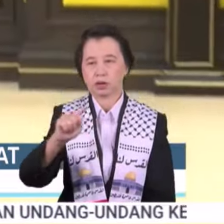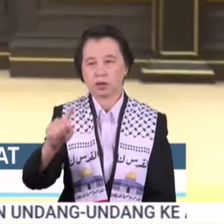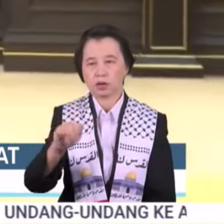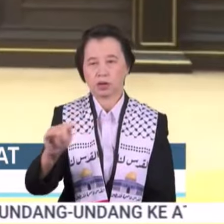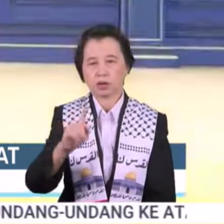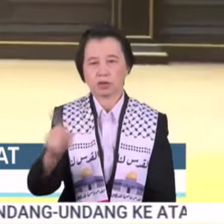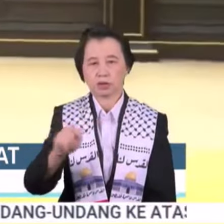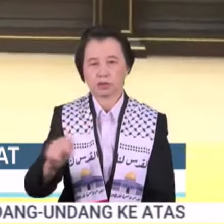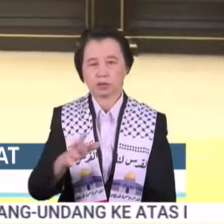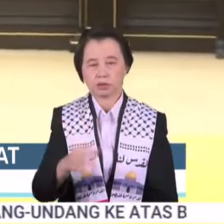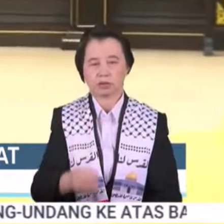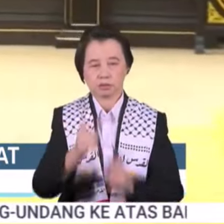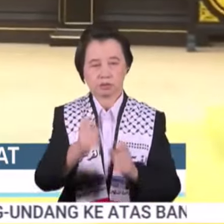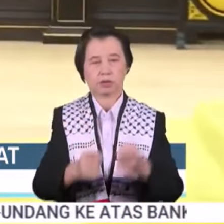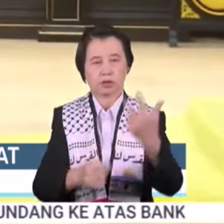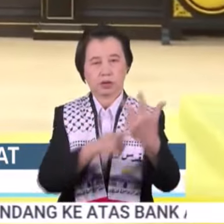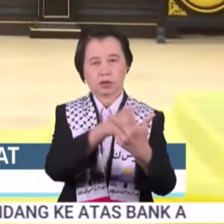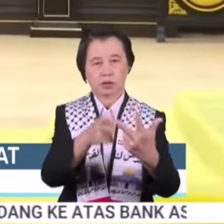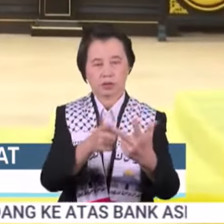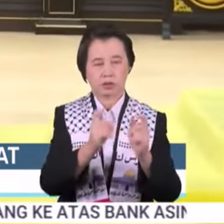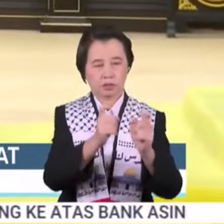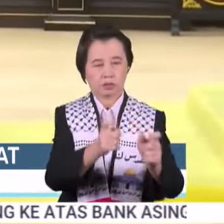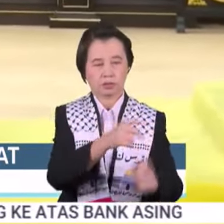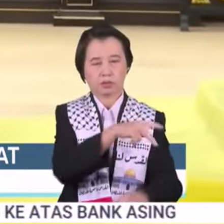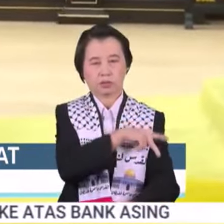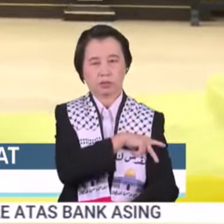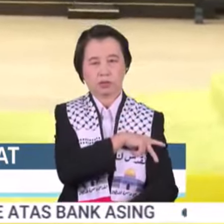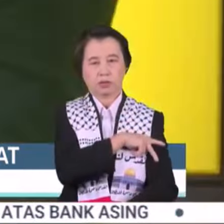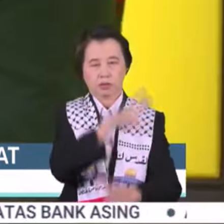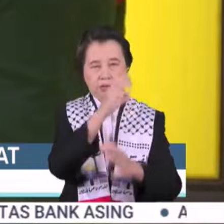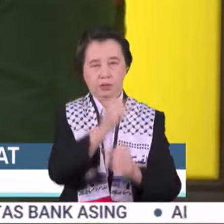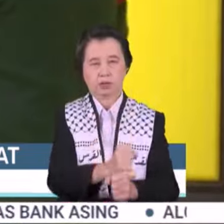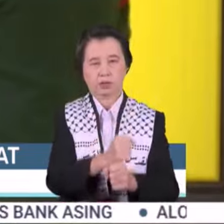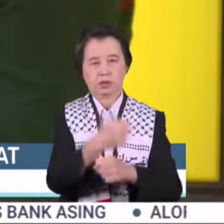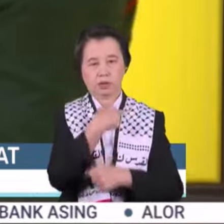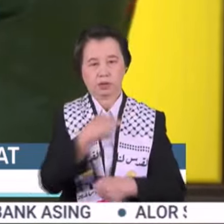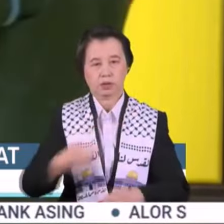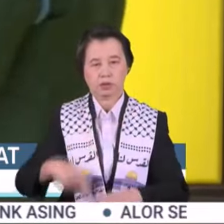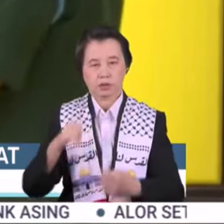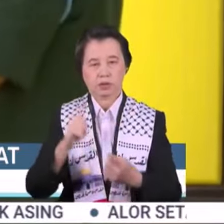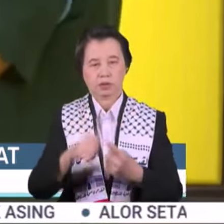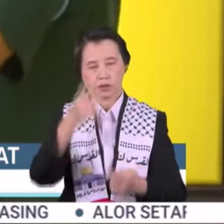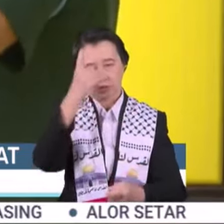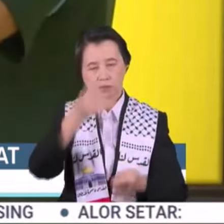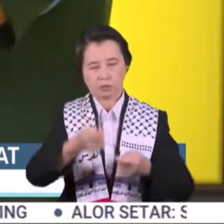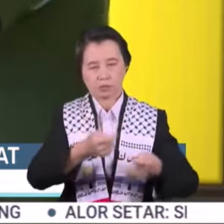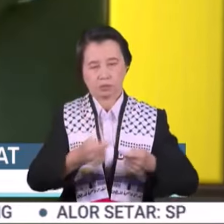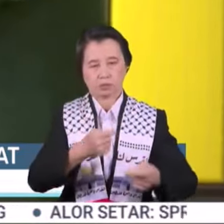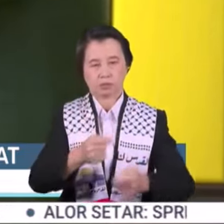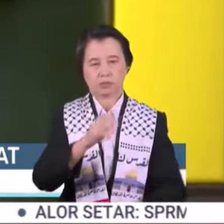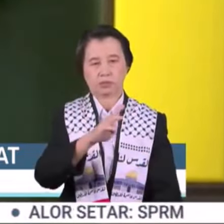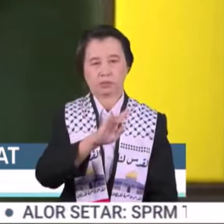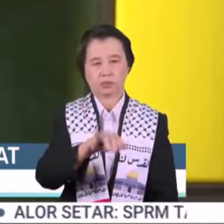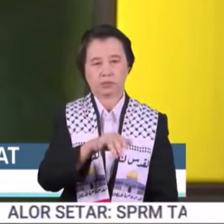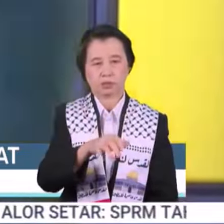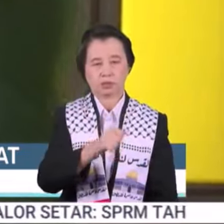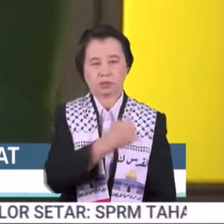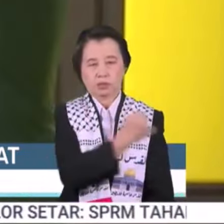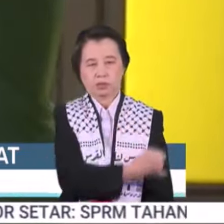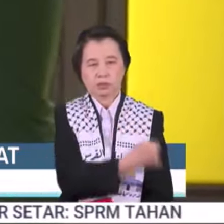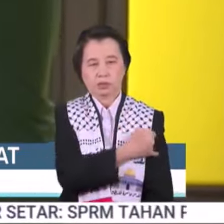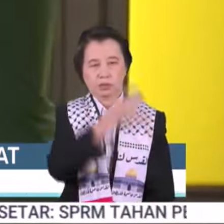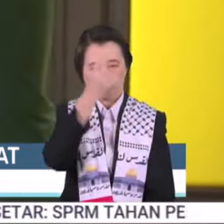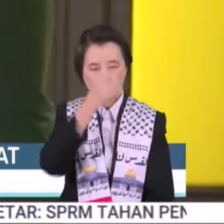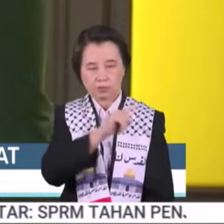serta mengurniakan tiga individu dengan darjah Panglima setia diraja kepada Datuk pengelola bijaya diraja Major jeneral